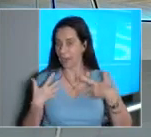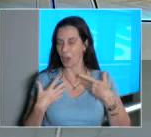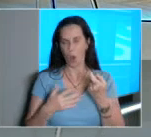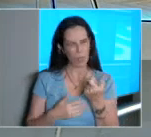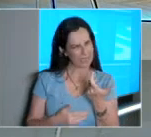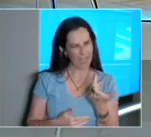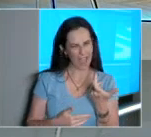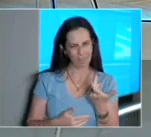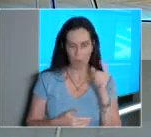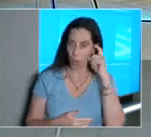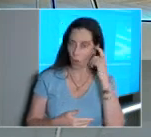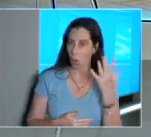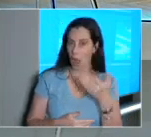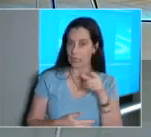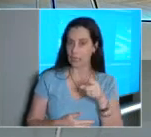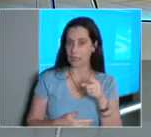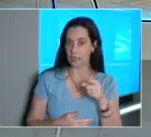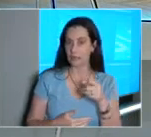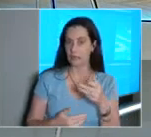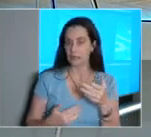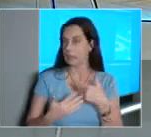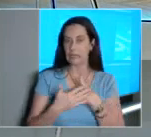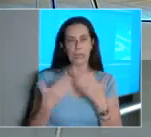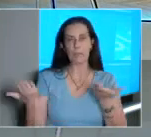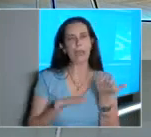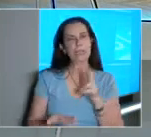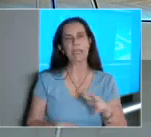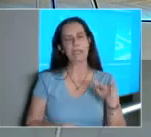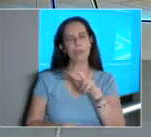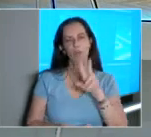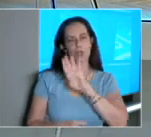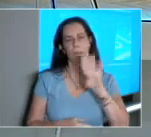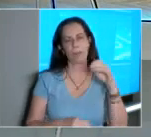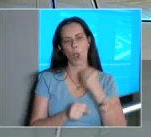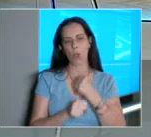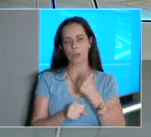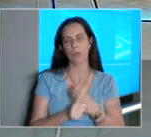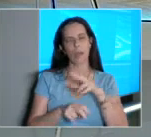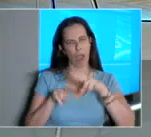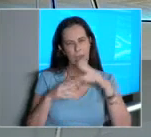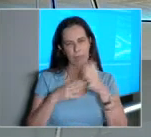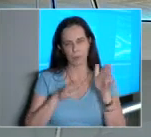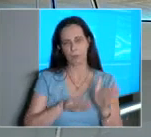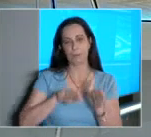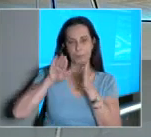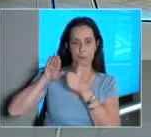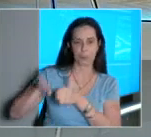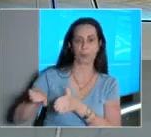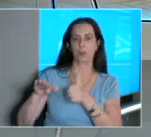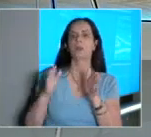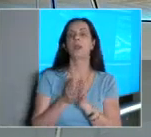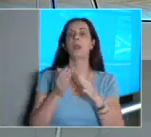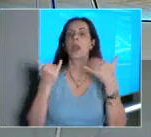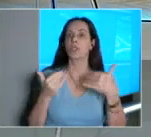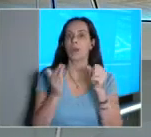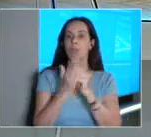גם קצת חששות שמא מדובר פה באיזה מסע יח"צ של ראש הממשלה נתניהו. נבדוק את זה בהמשך. נמשיך עם הכותרת הראשית